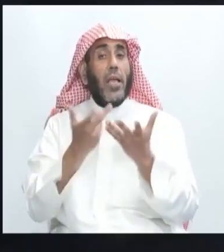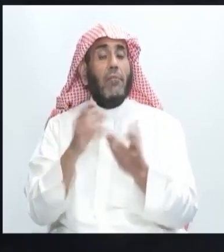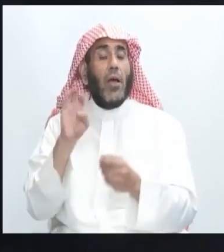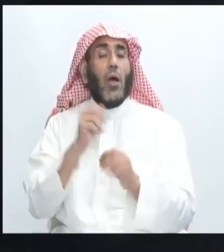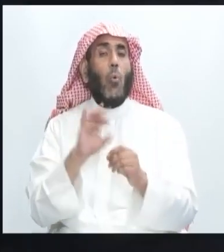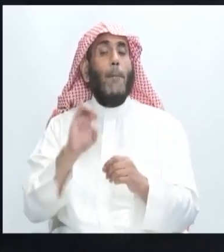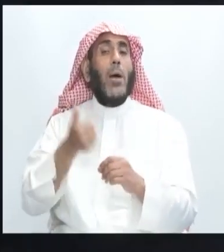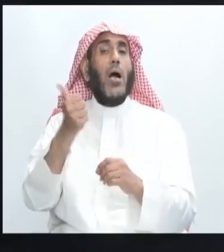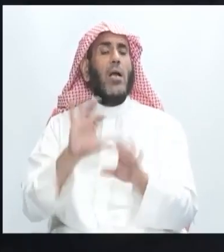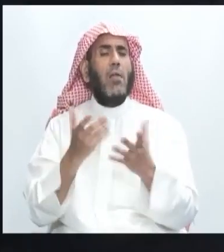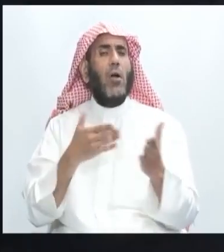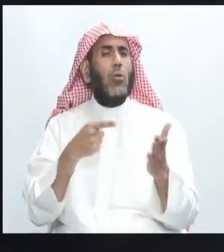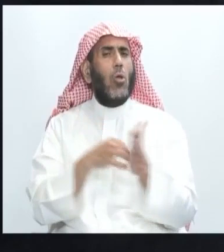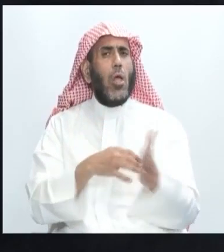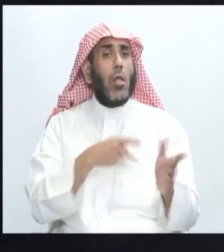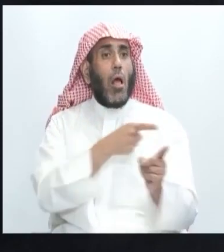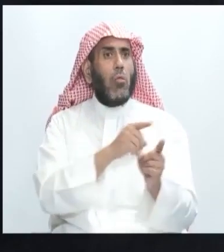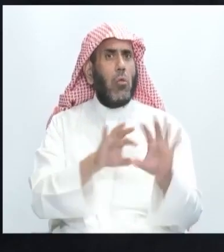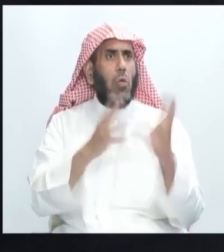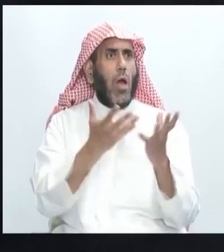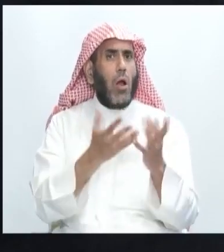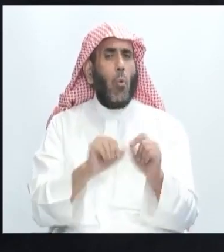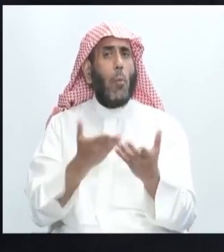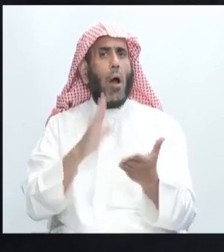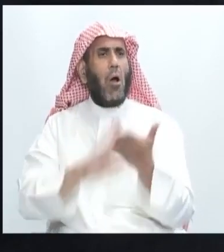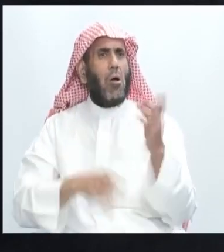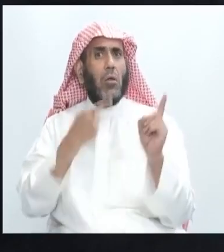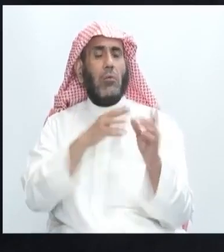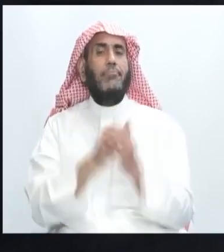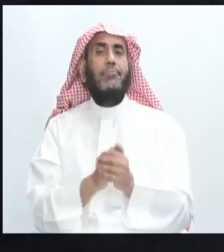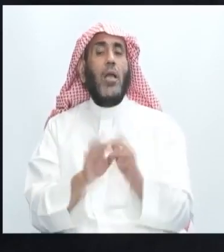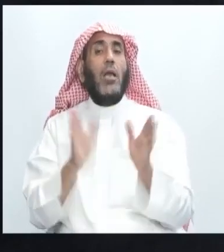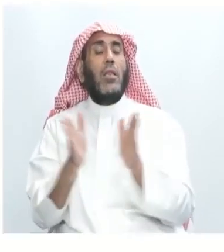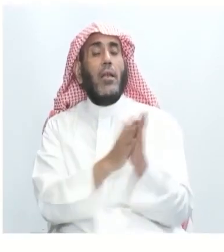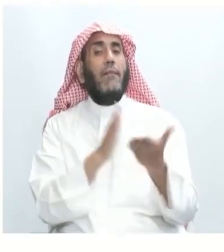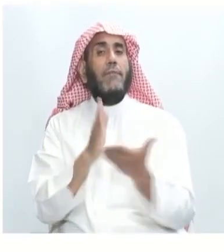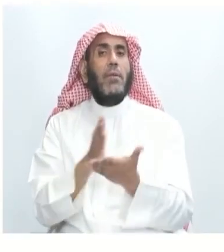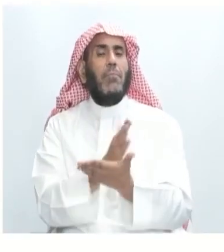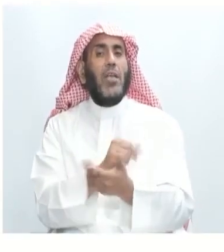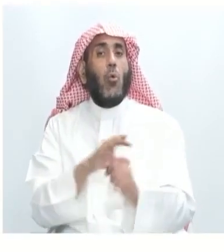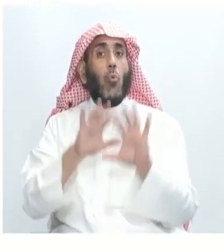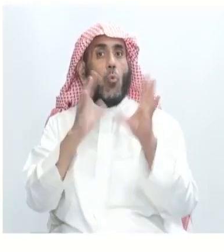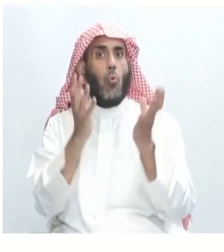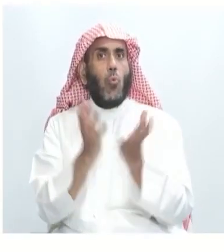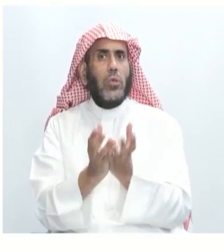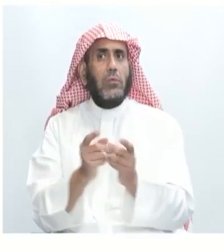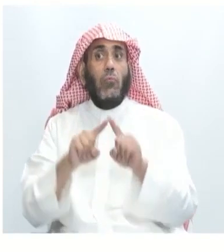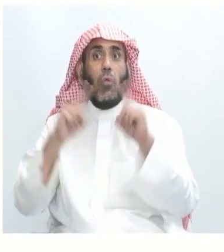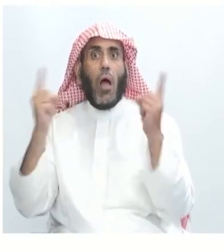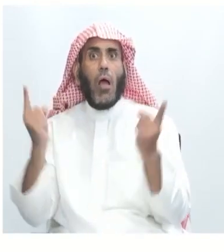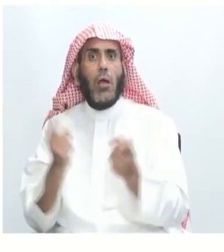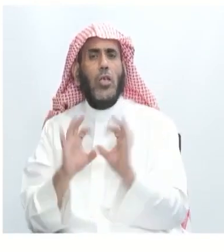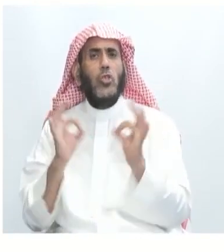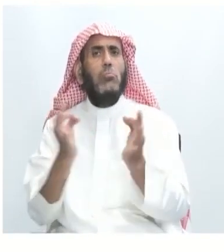تقول مثلا كيف حدثت هذه الظاهره وما اضرارها هنا ايضا في المجال مثلا تقول وصف ظاهره اجتماعيه وصف